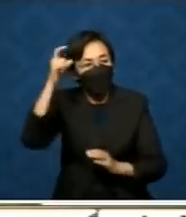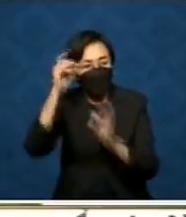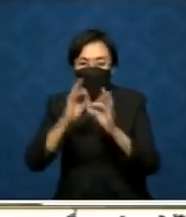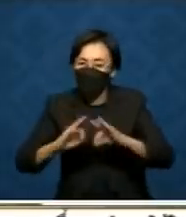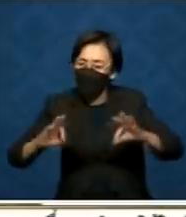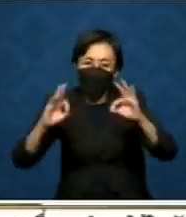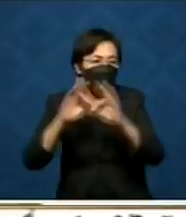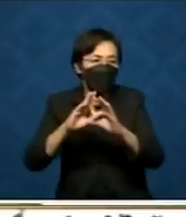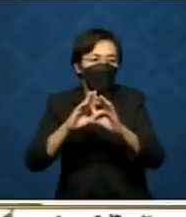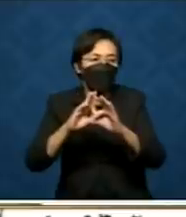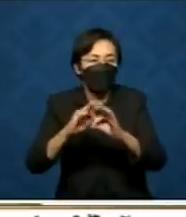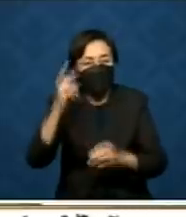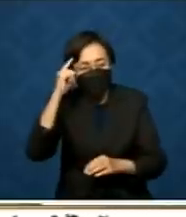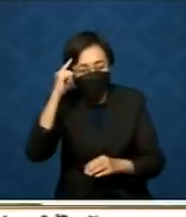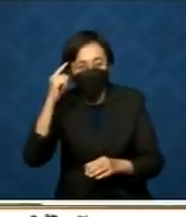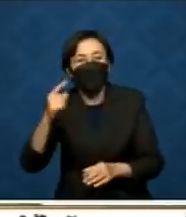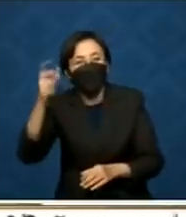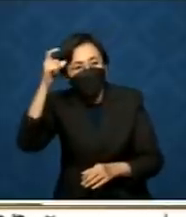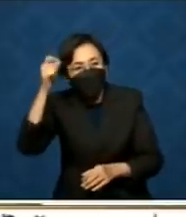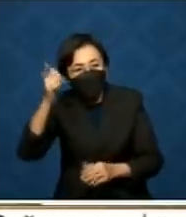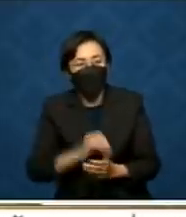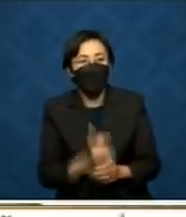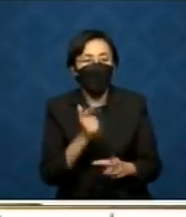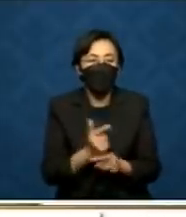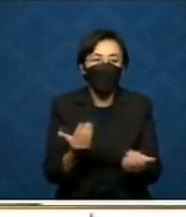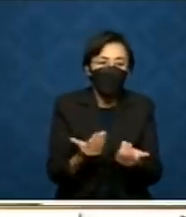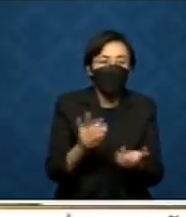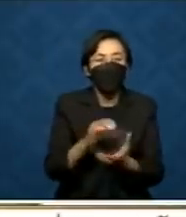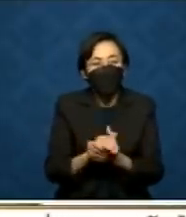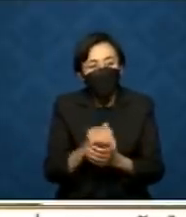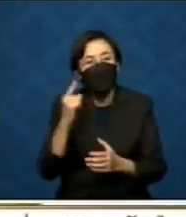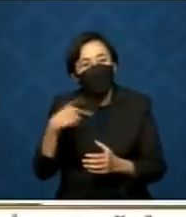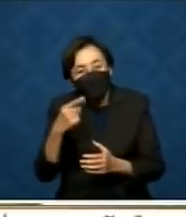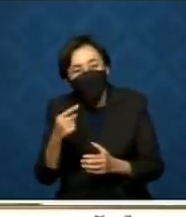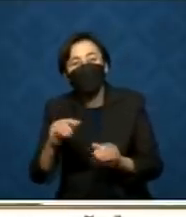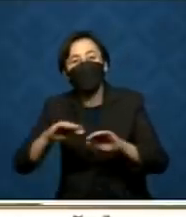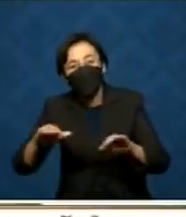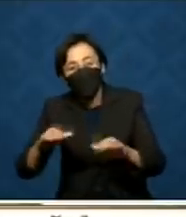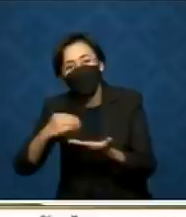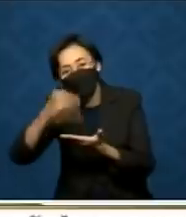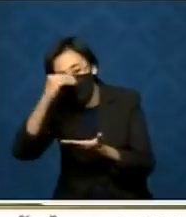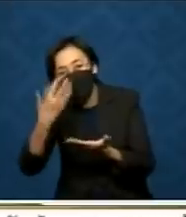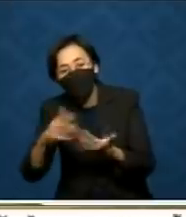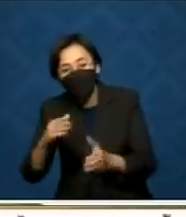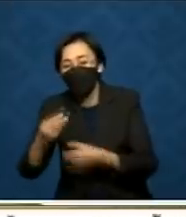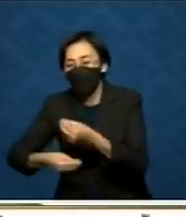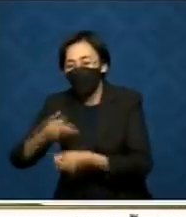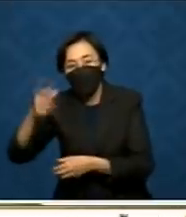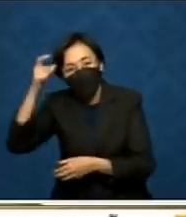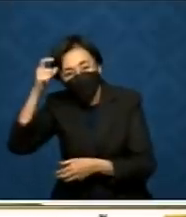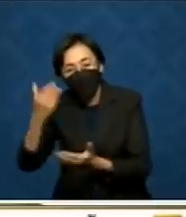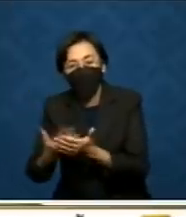ชั้นนำมากหวังพึ่งเลิกกับพ่อเลี้ยงลูกเลี้ยงเมียเราก็เด็กเรียนหนังสือขายกดจนมาก็ขาย